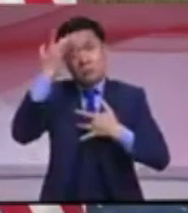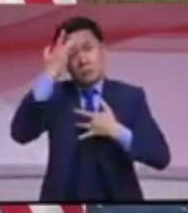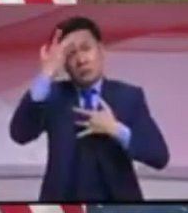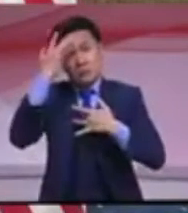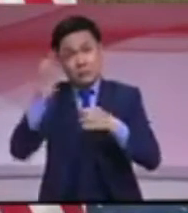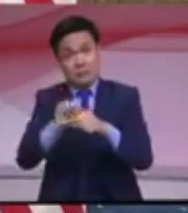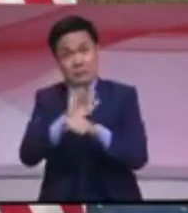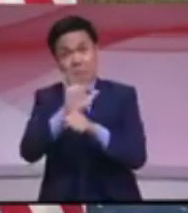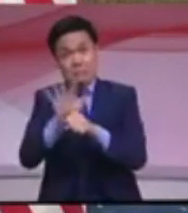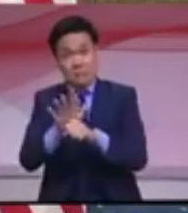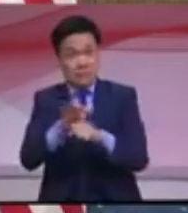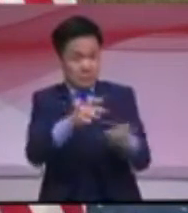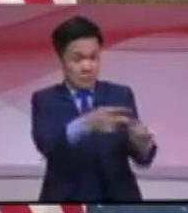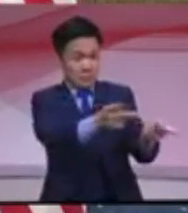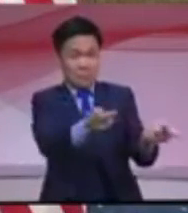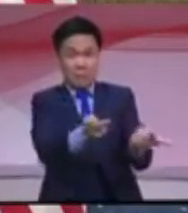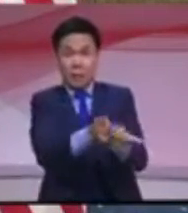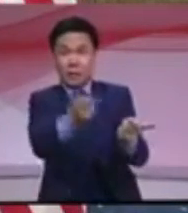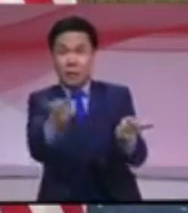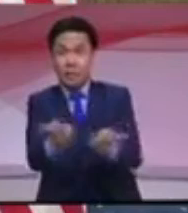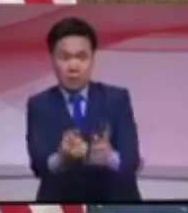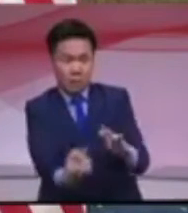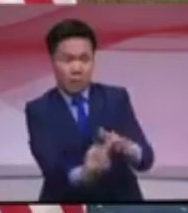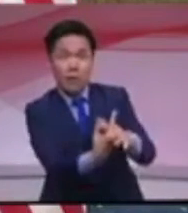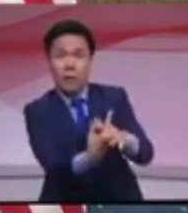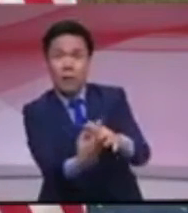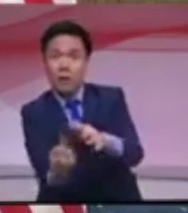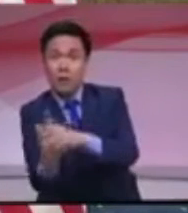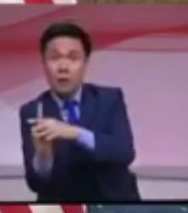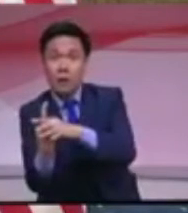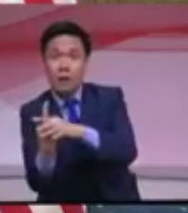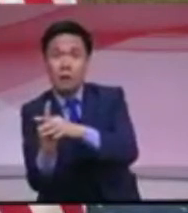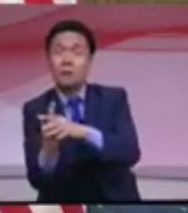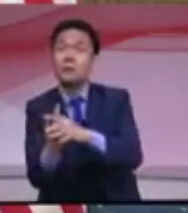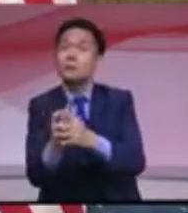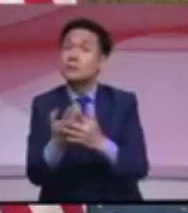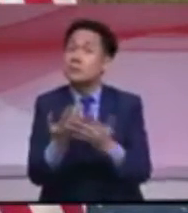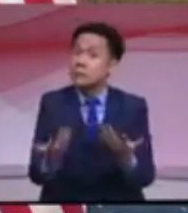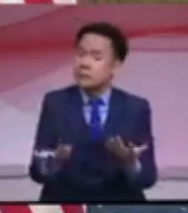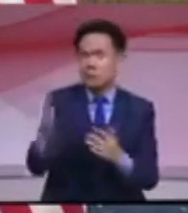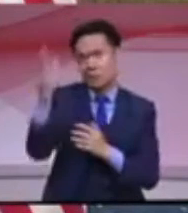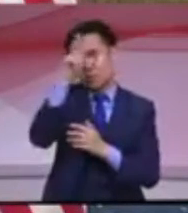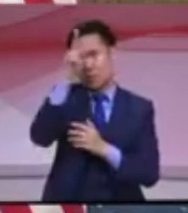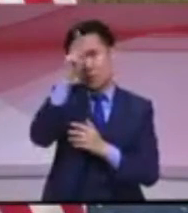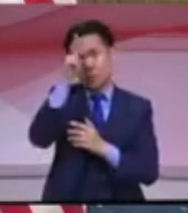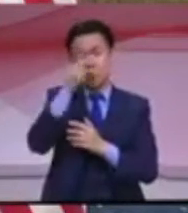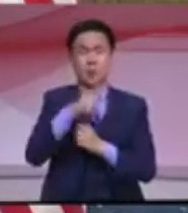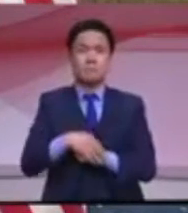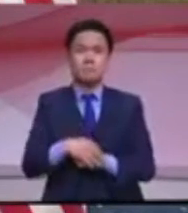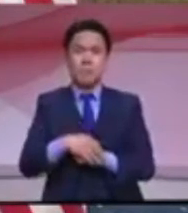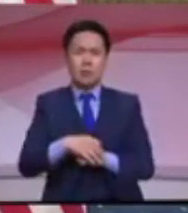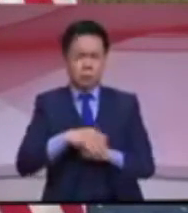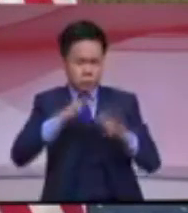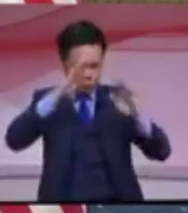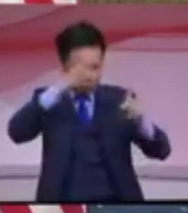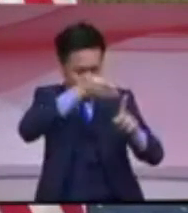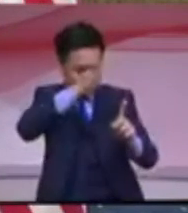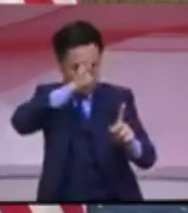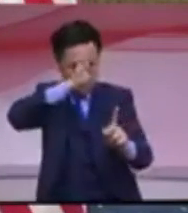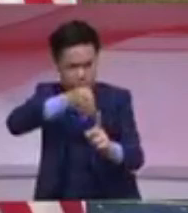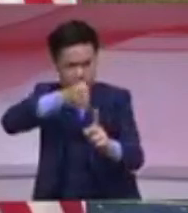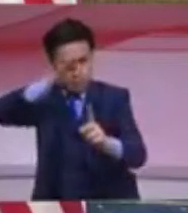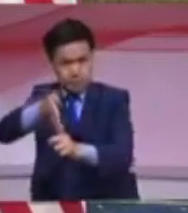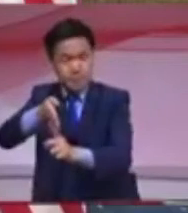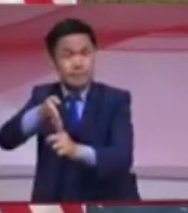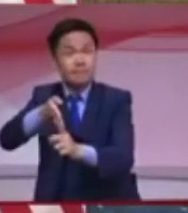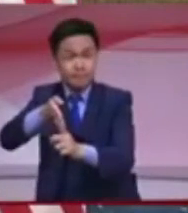di locality tentu Hai pakai kerajaan akan melaksanakan pendekatan secara bersama